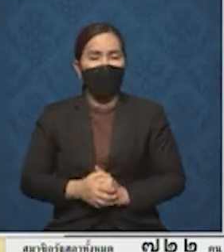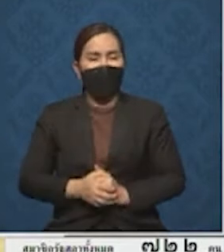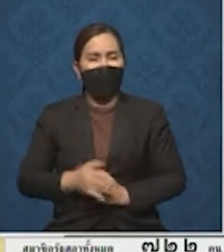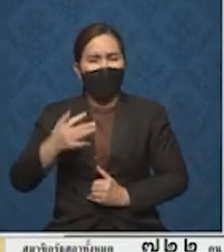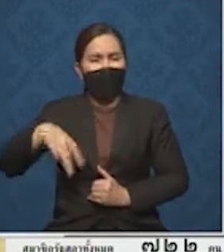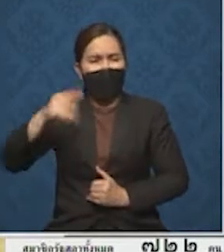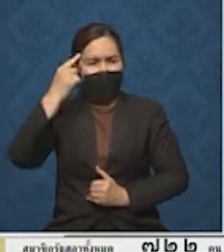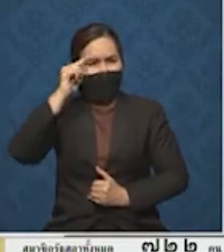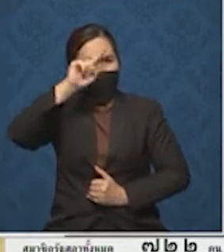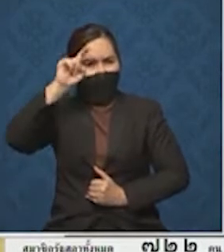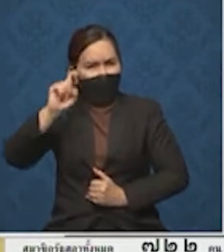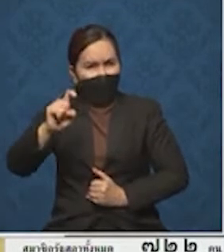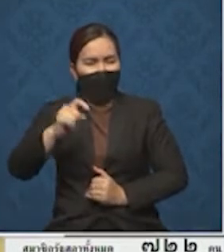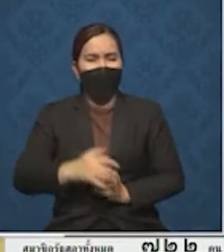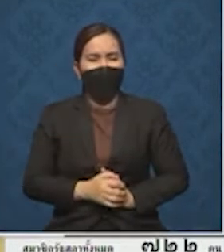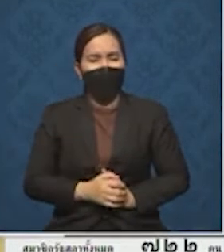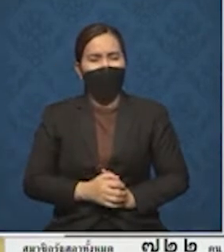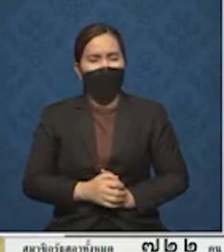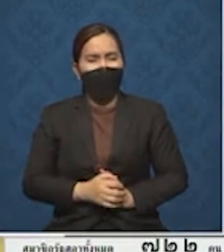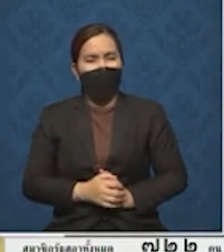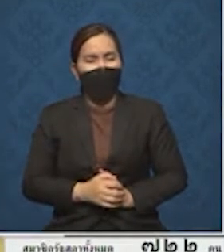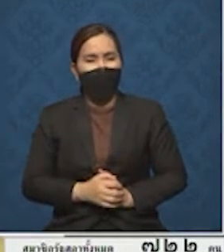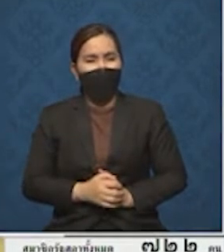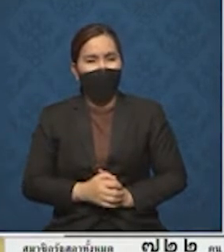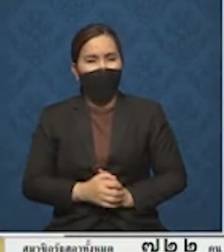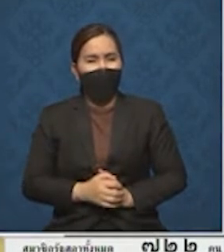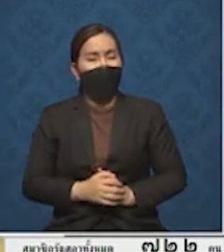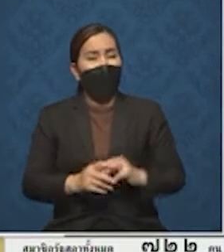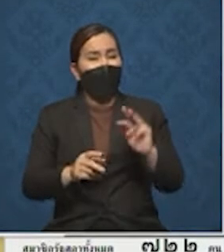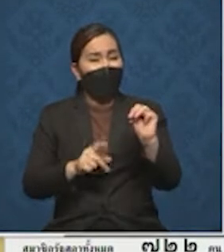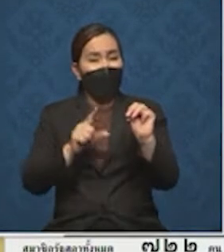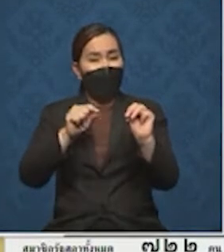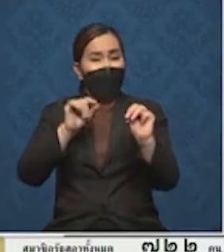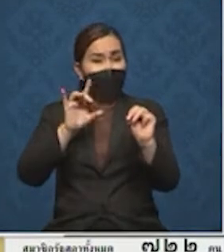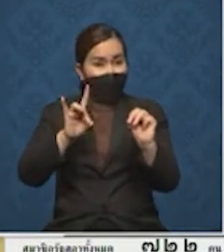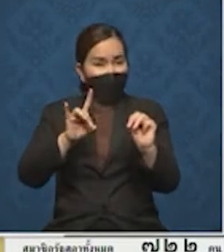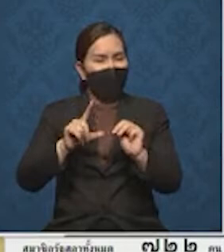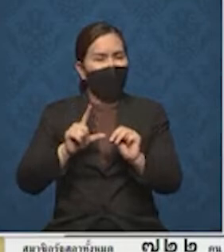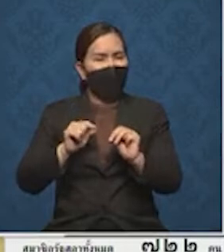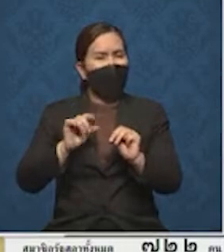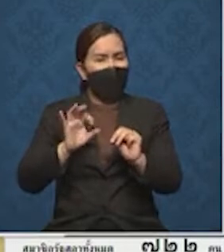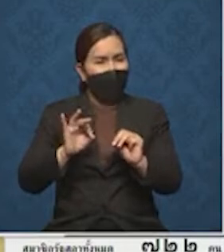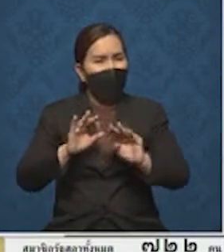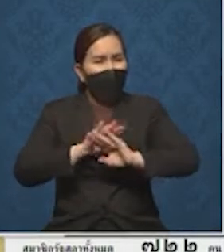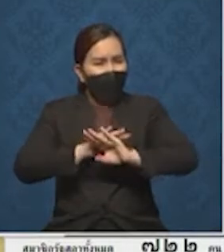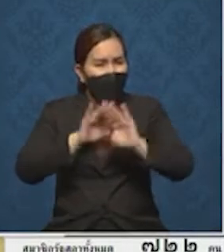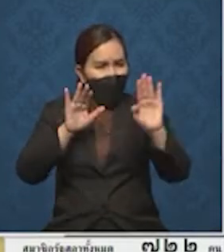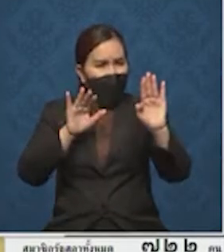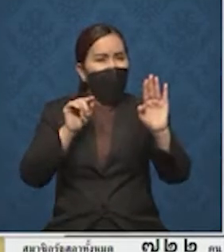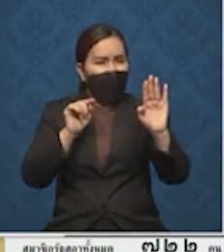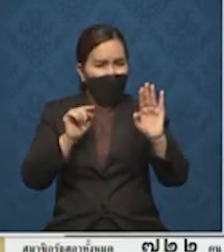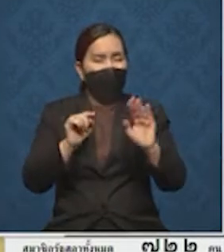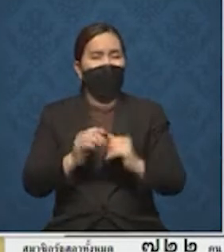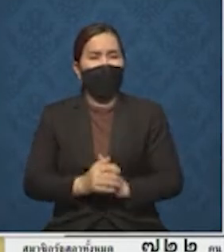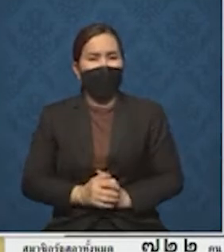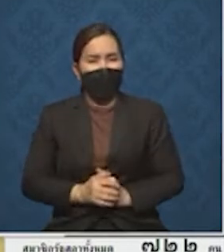ยว่าการไปยกเลิกมาตา 28 และ 29ผมเหน